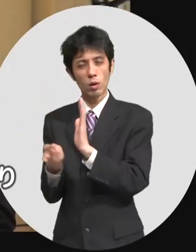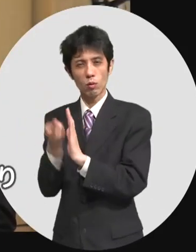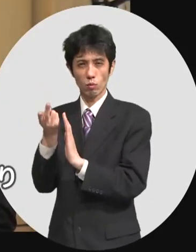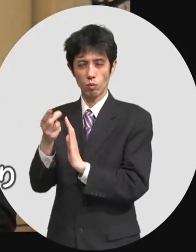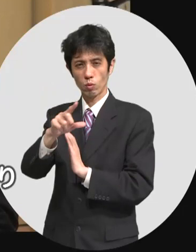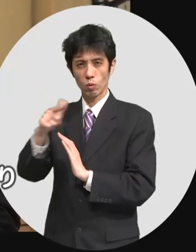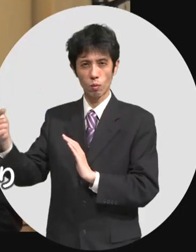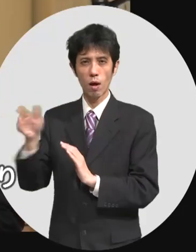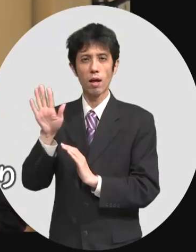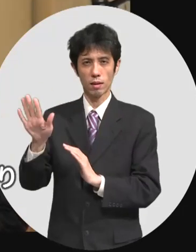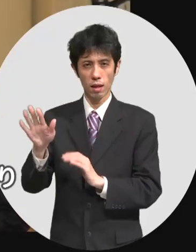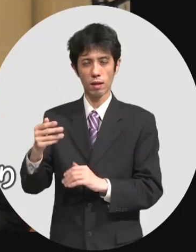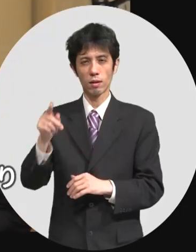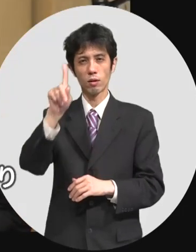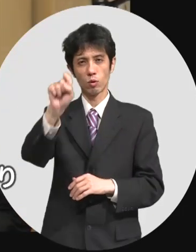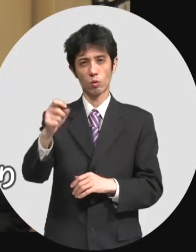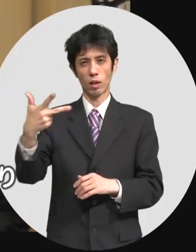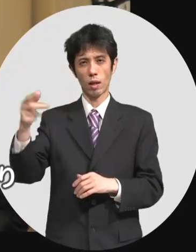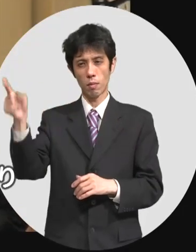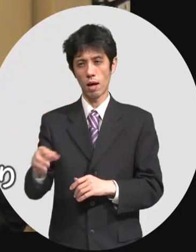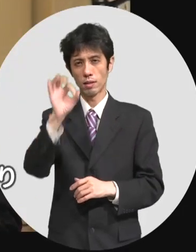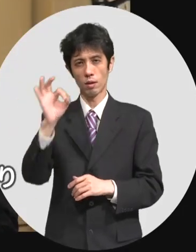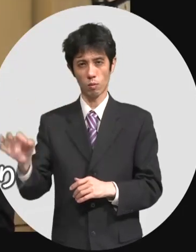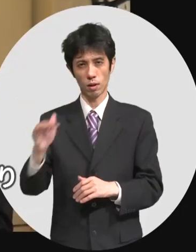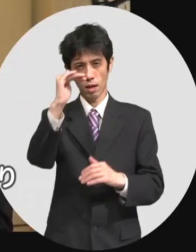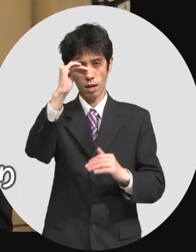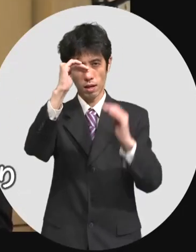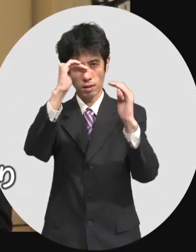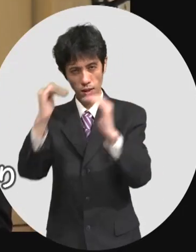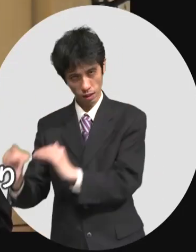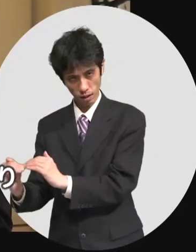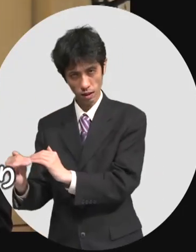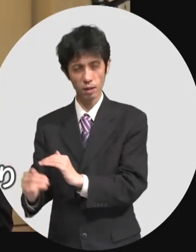泊施設の稼働もございまして 17% まで